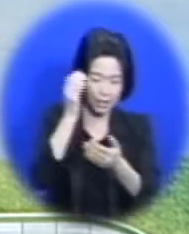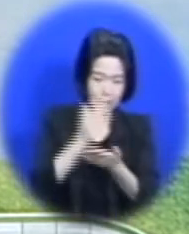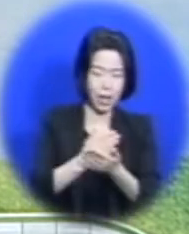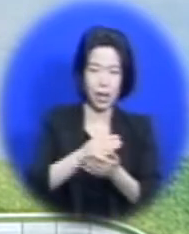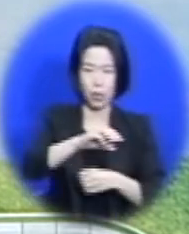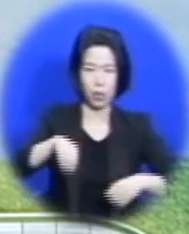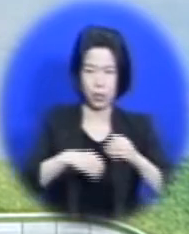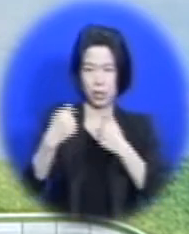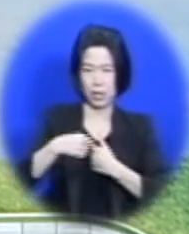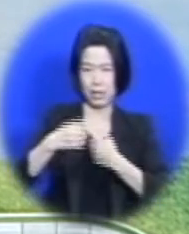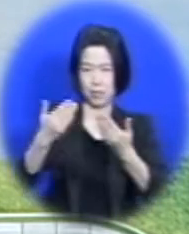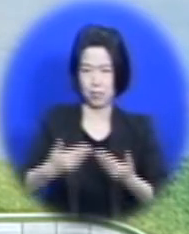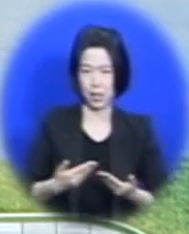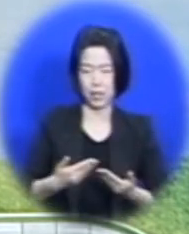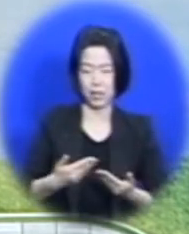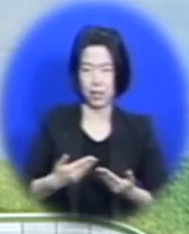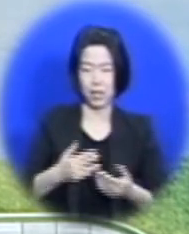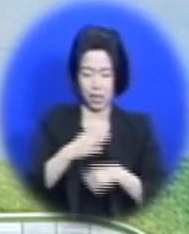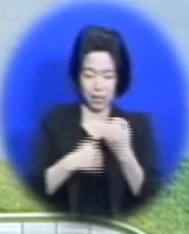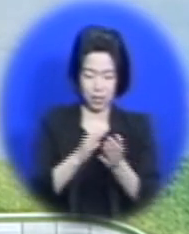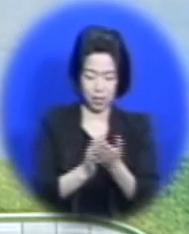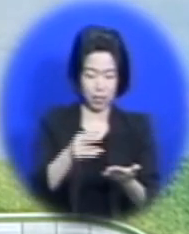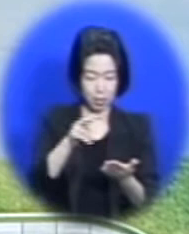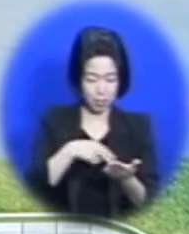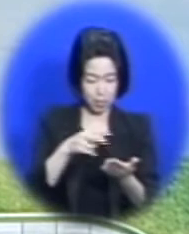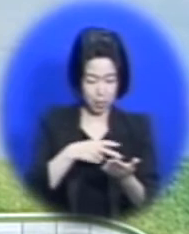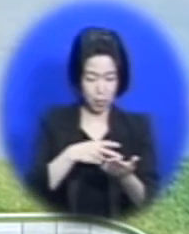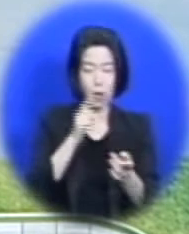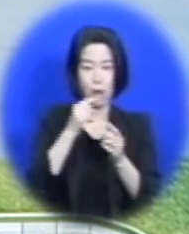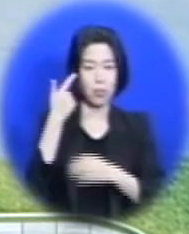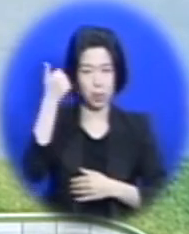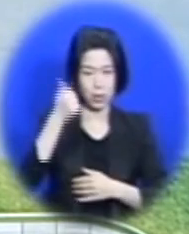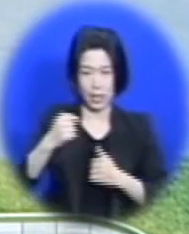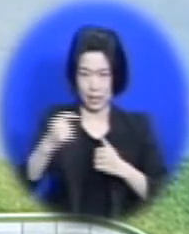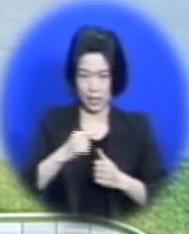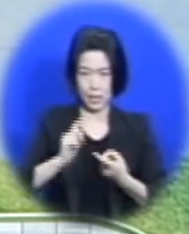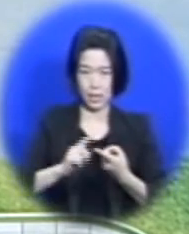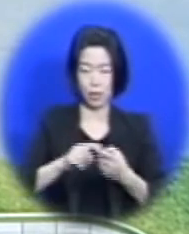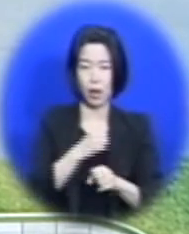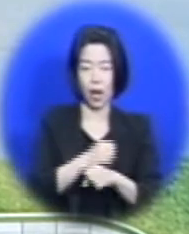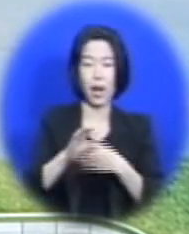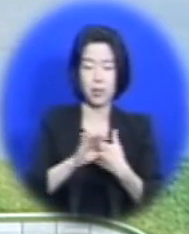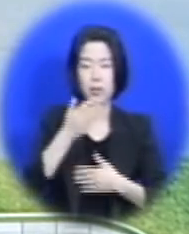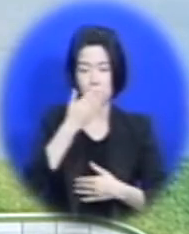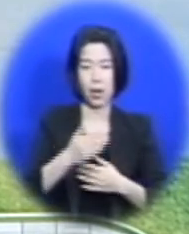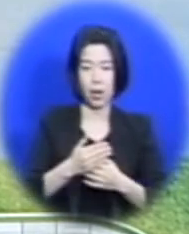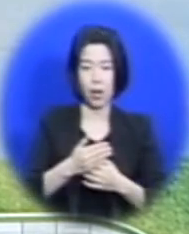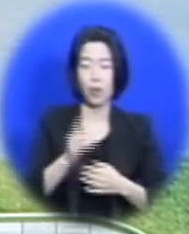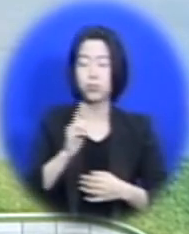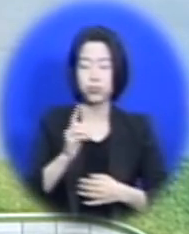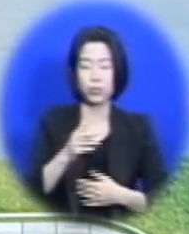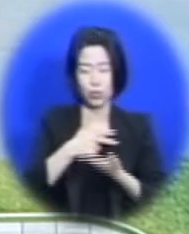가르침을 받았어요. 그래서 성경 말씀 읽고 목사님 시키는 대로 하면 되지 무슨 주님의 음성을 직접